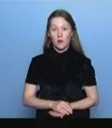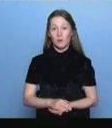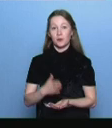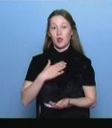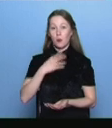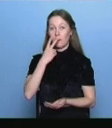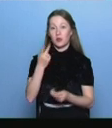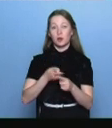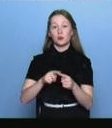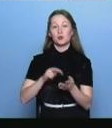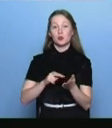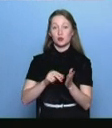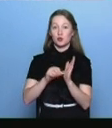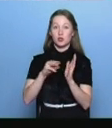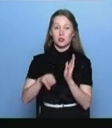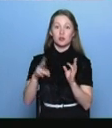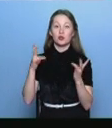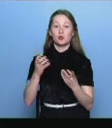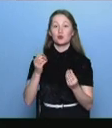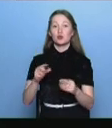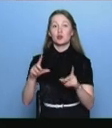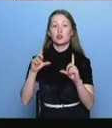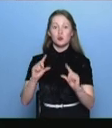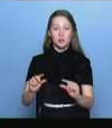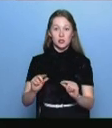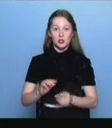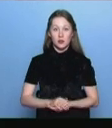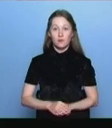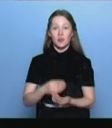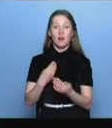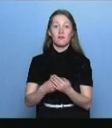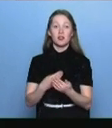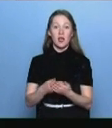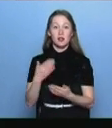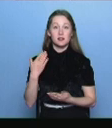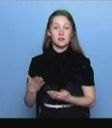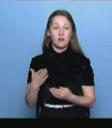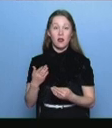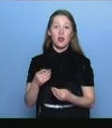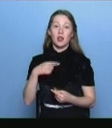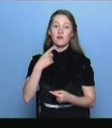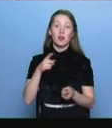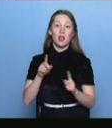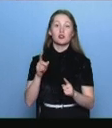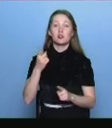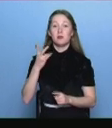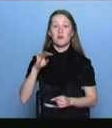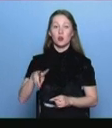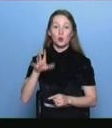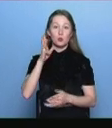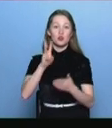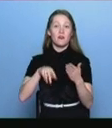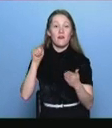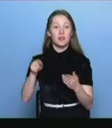цену 6 тысяч надо еще в дальнейшем снижать. Финансовый омбудсмен сегодня заверил, штрафовать после 1 июля будут только тех